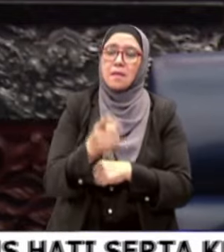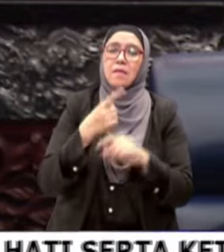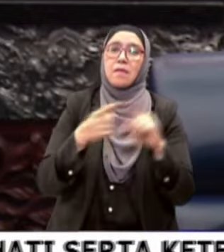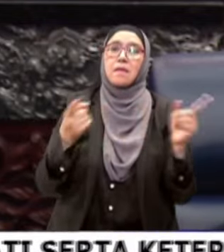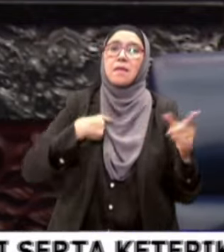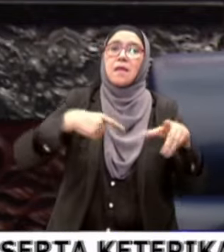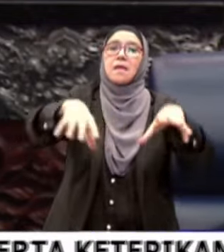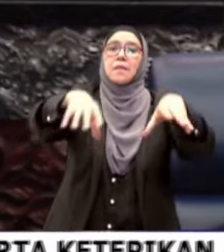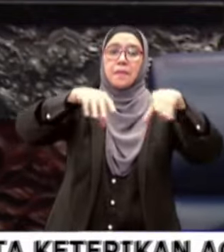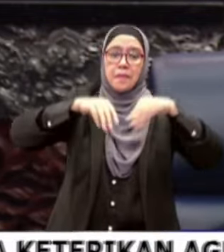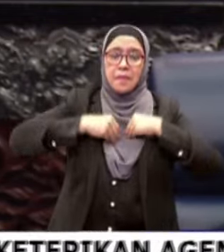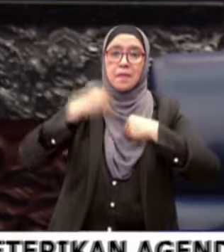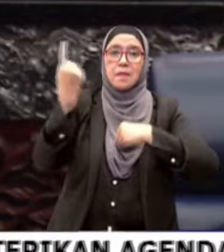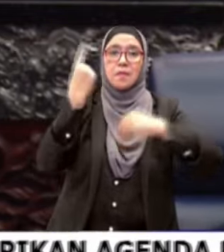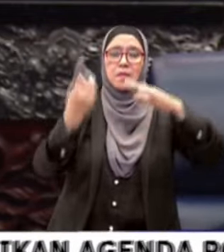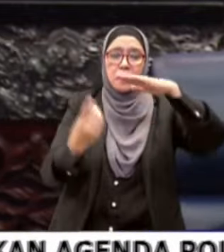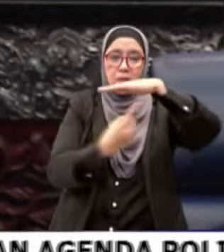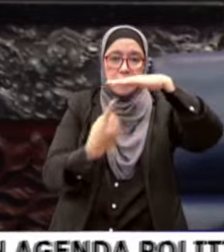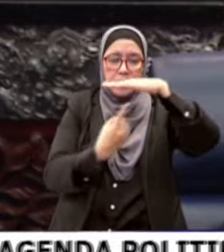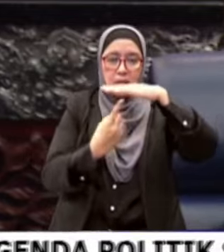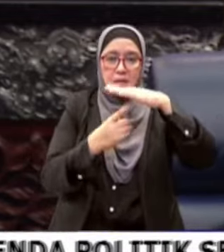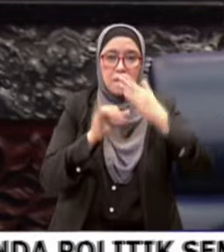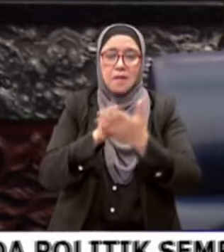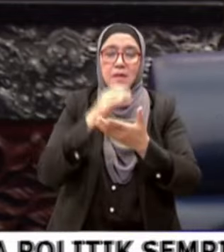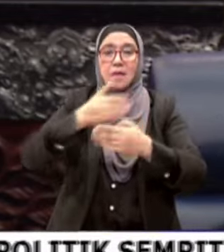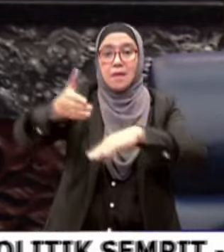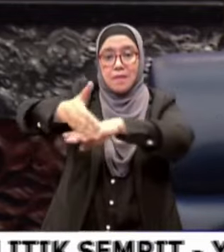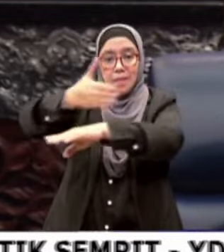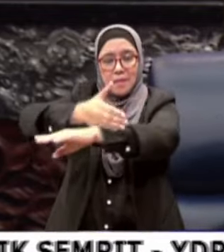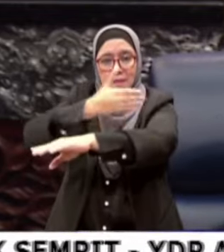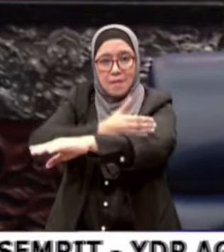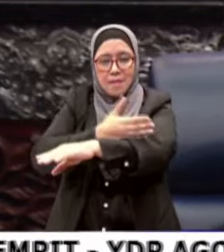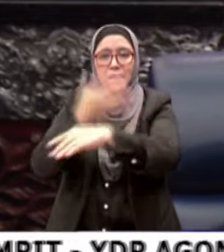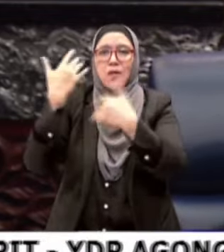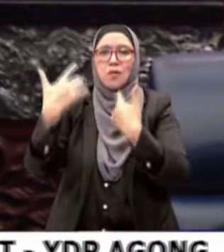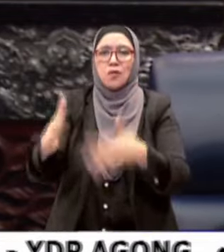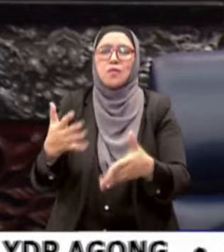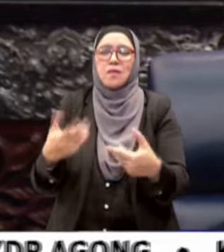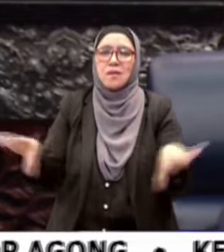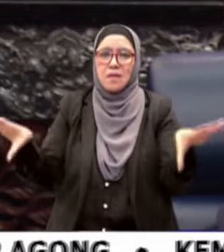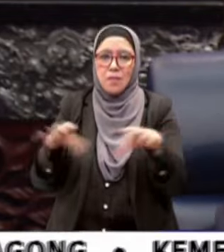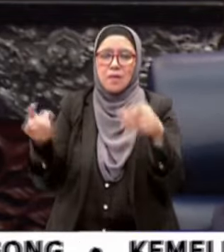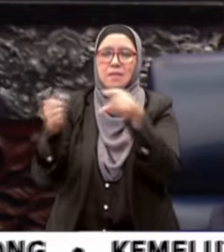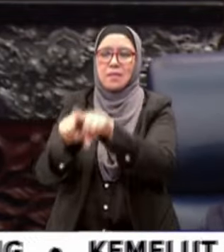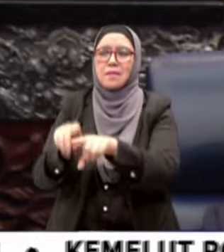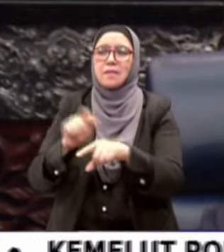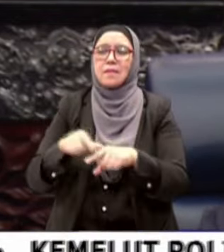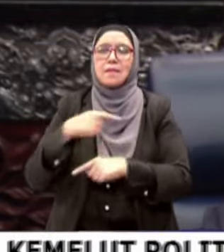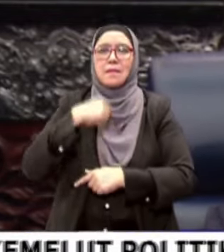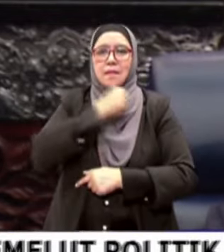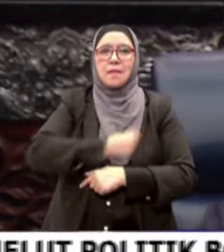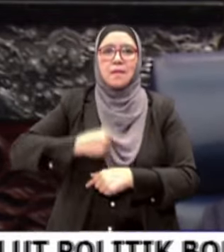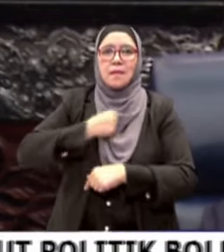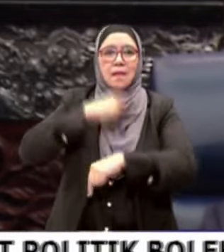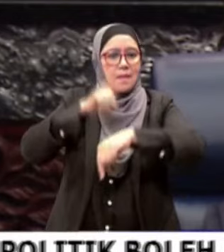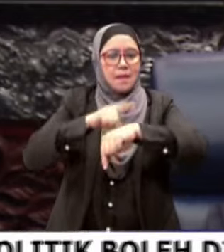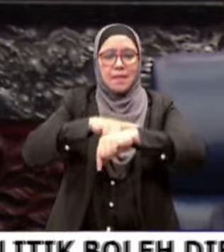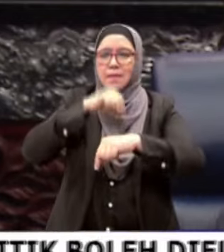penerimaan sesuatu dasar dan juga penambah baikan itu telah berlaku saya mohon maaf Mas saya tidak mengizinkan